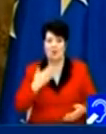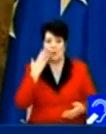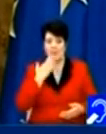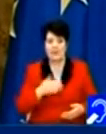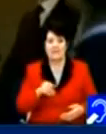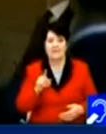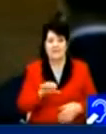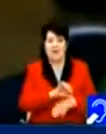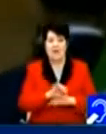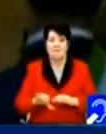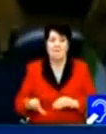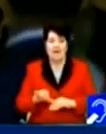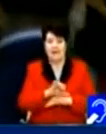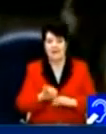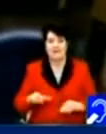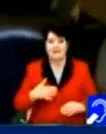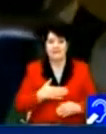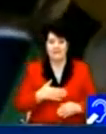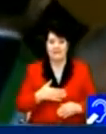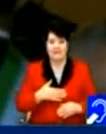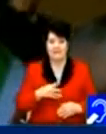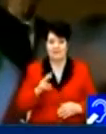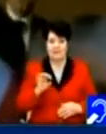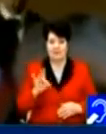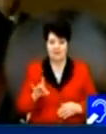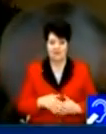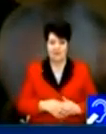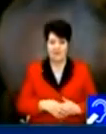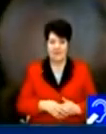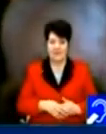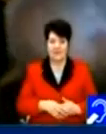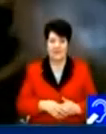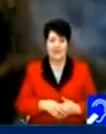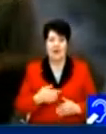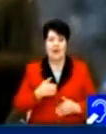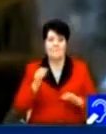din afara granițelor țării și